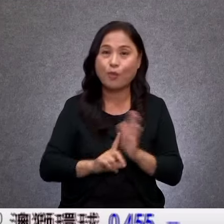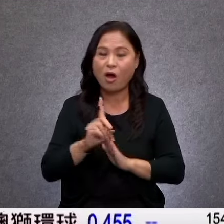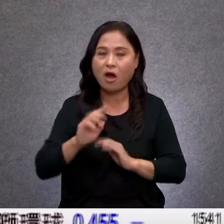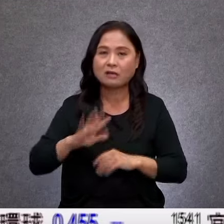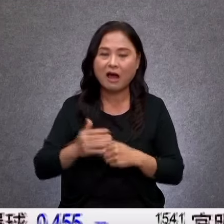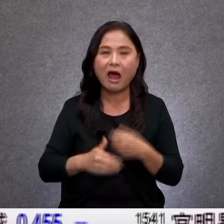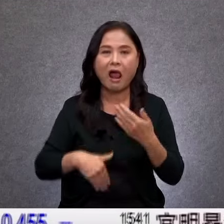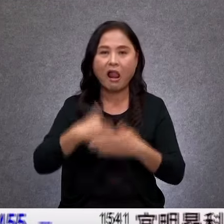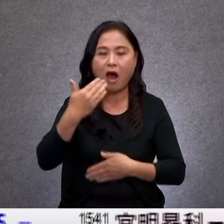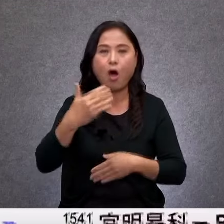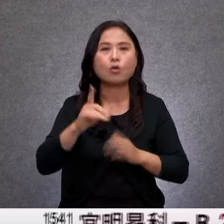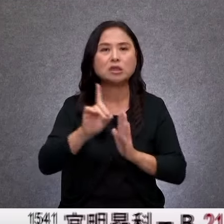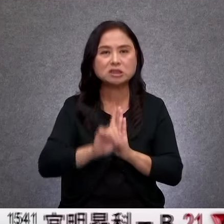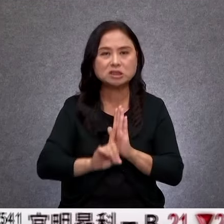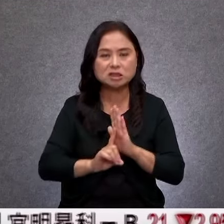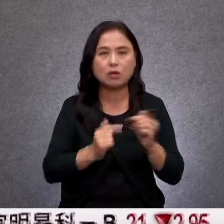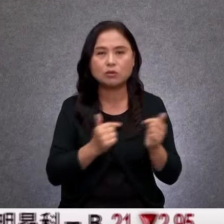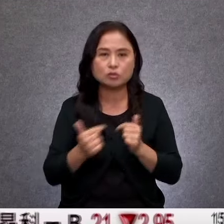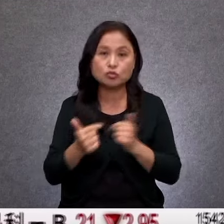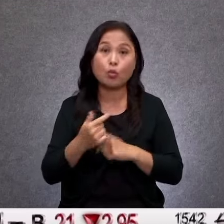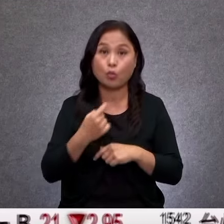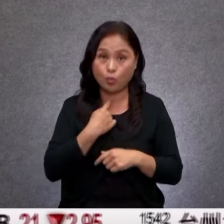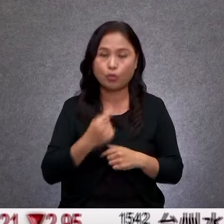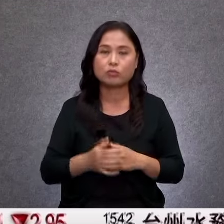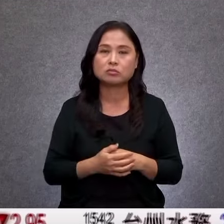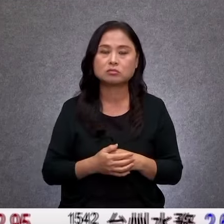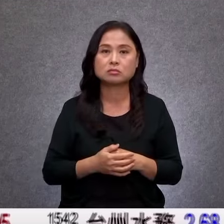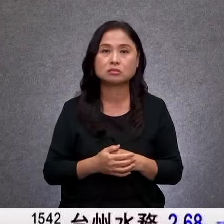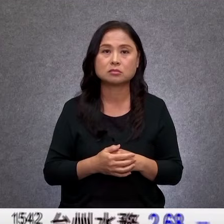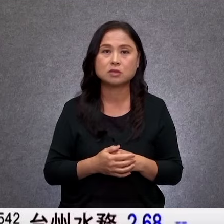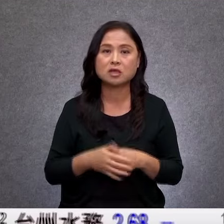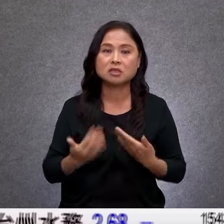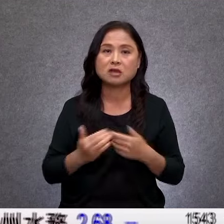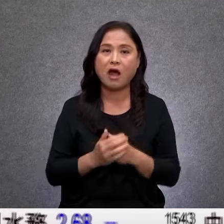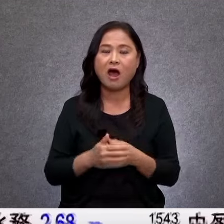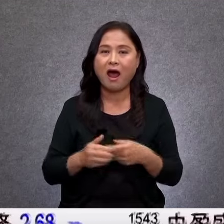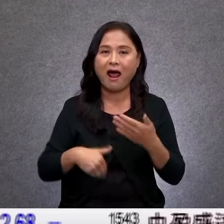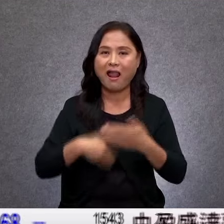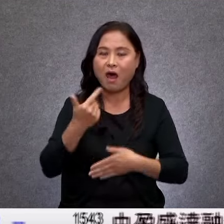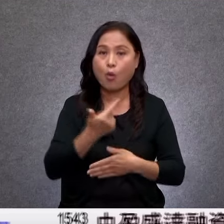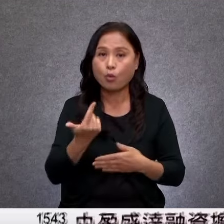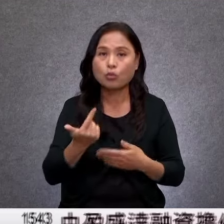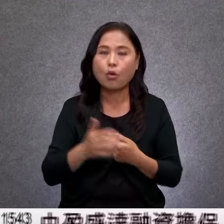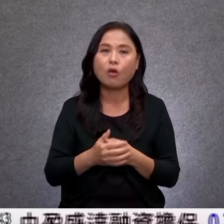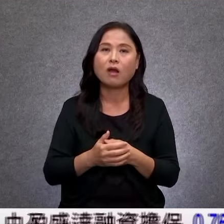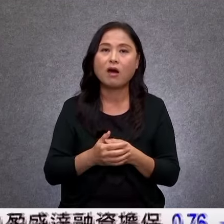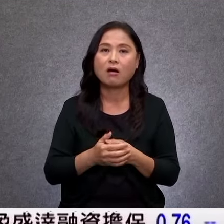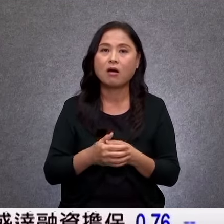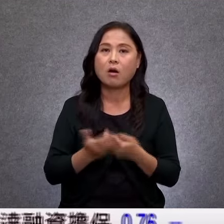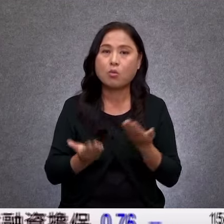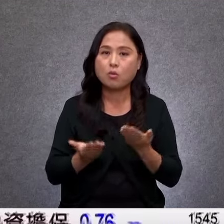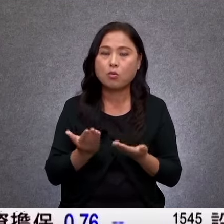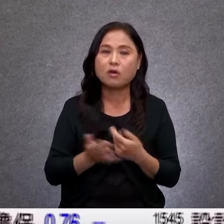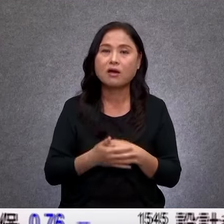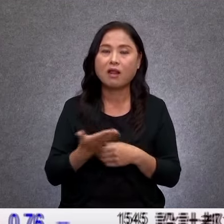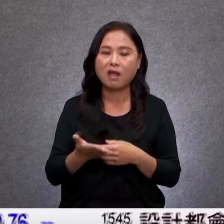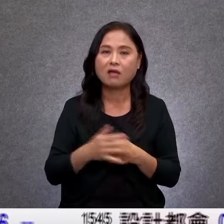嗰個交投，但係咧樓價下跌嘅趨勢咧會持續。其實就我哋睇到而家供應多